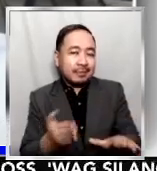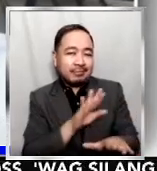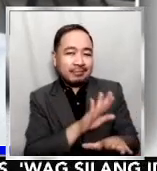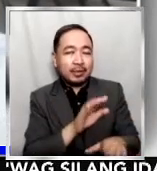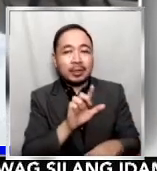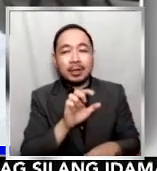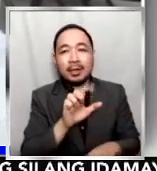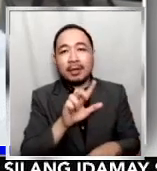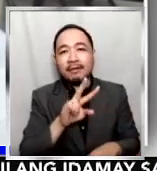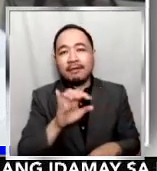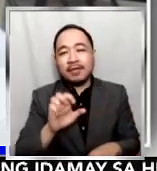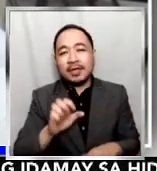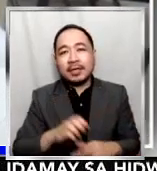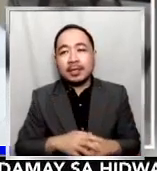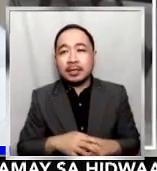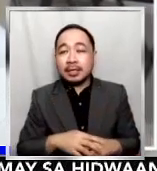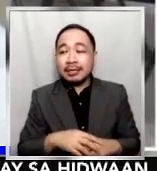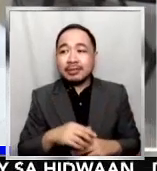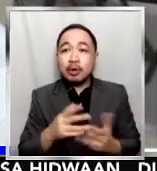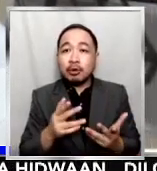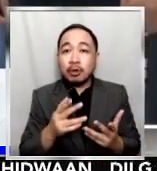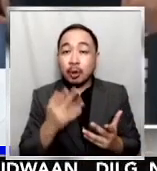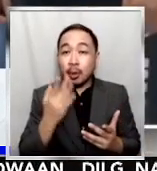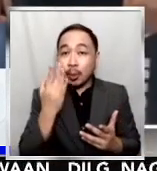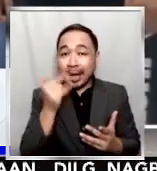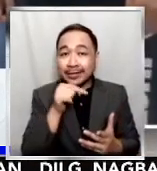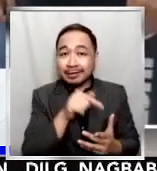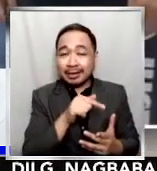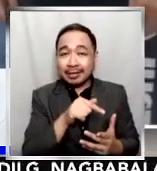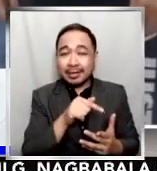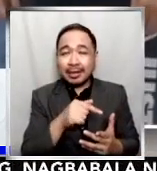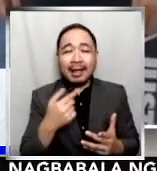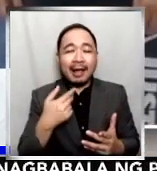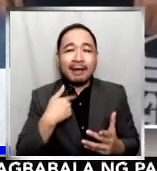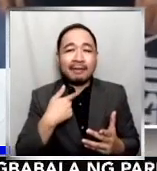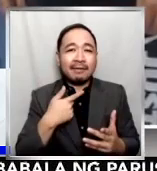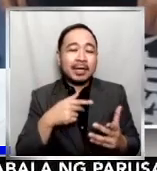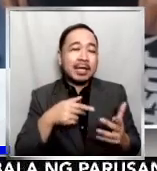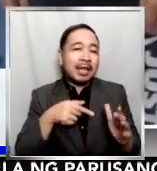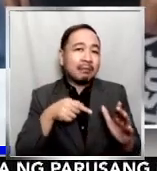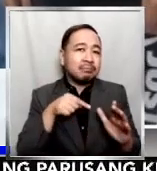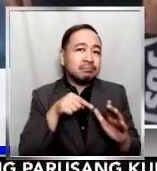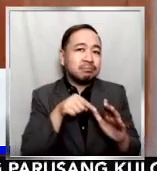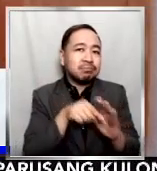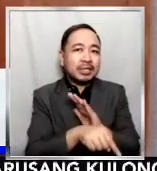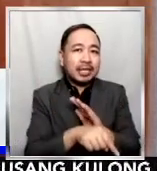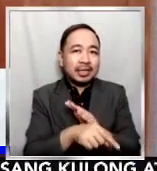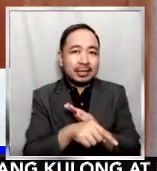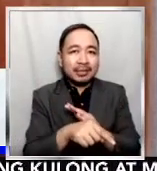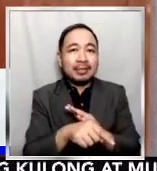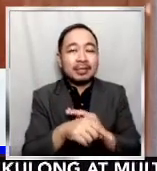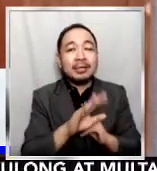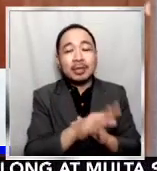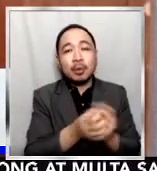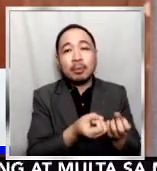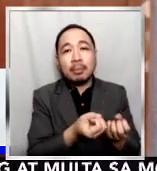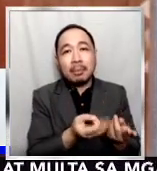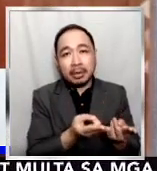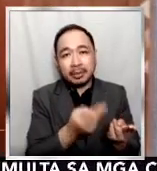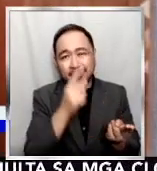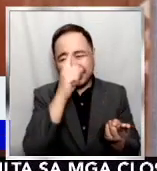ang kanilang thesis matapos mapatay sa saksak ng kanyang live-in partner dahil sa selos. Promise ko po sa kanya